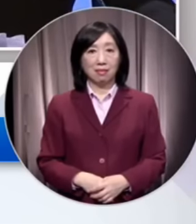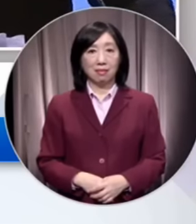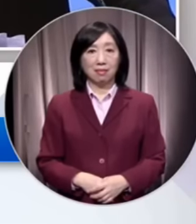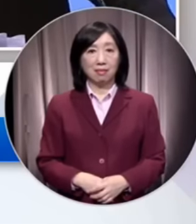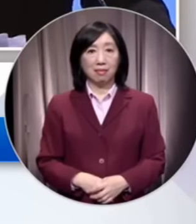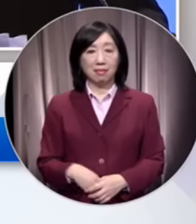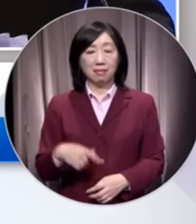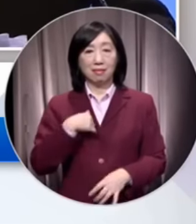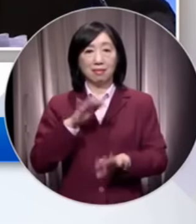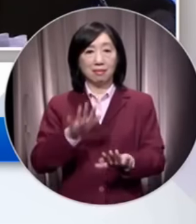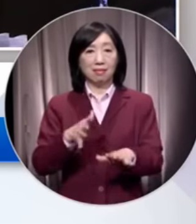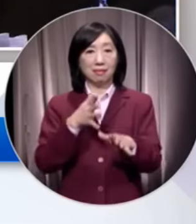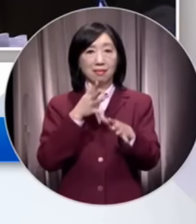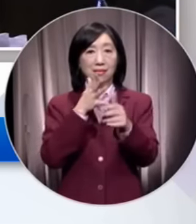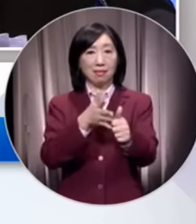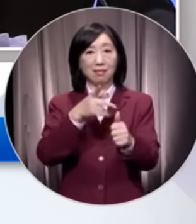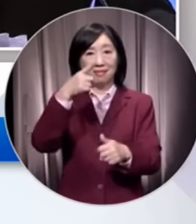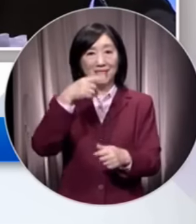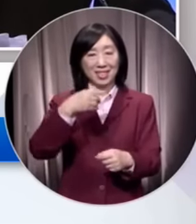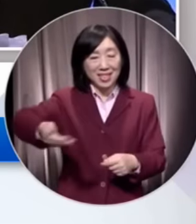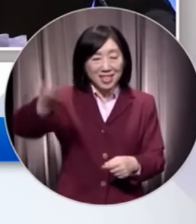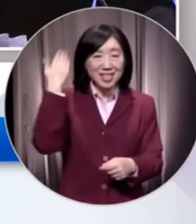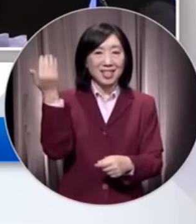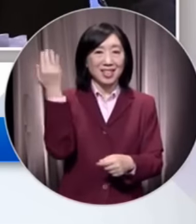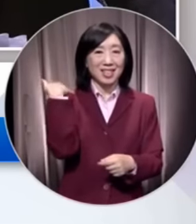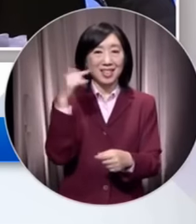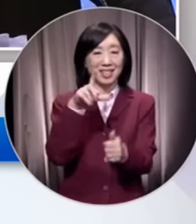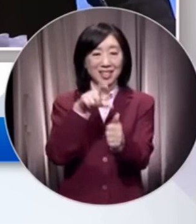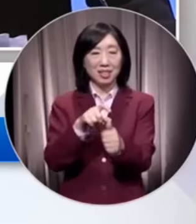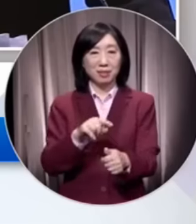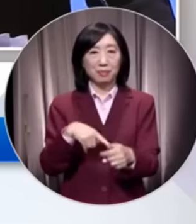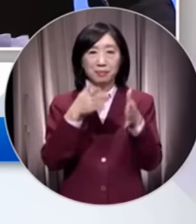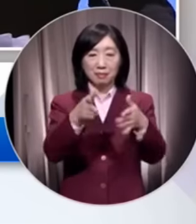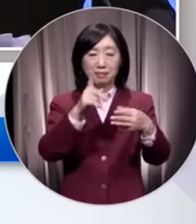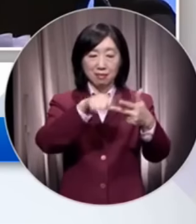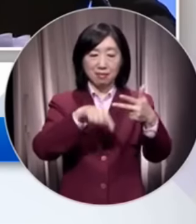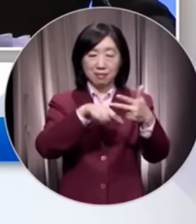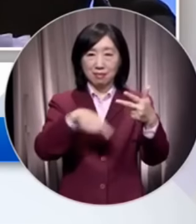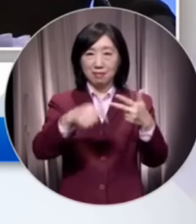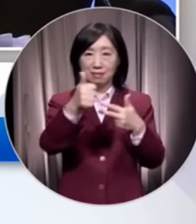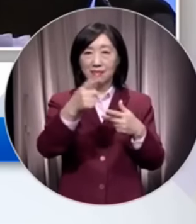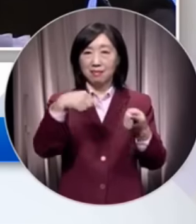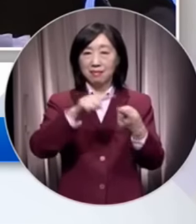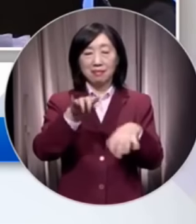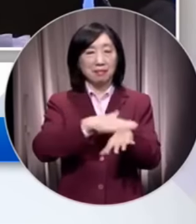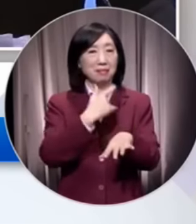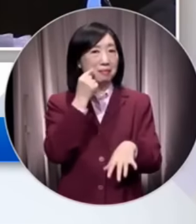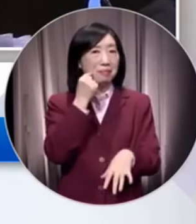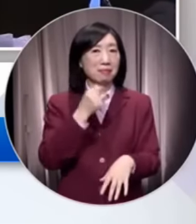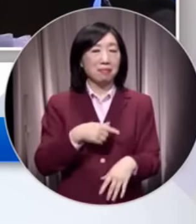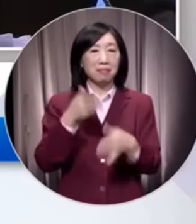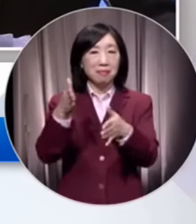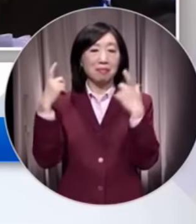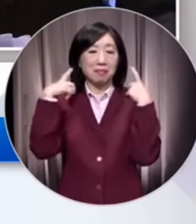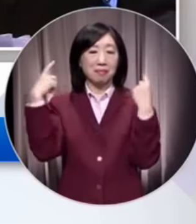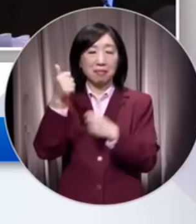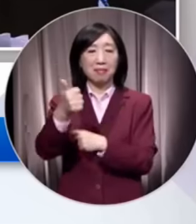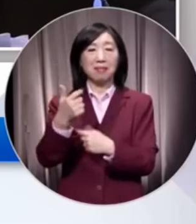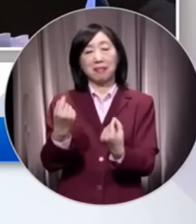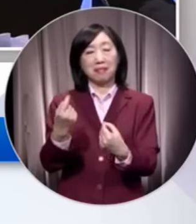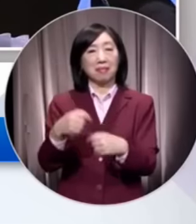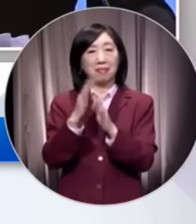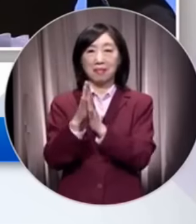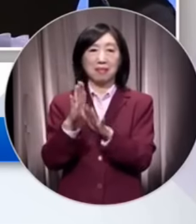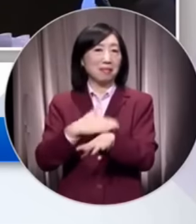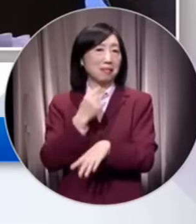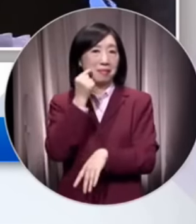我在这里要问一个考古题，应该对朱主席来讲不会是太困难，对宋主席来讲也不会是很困难